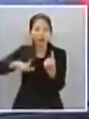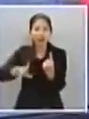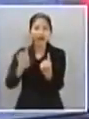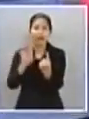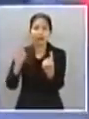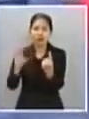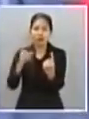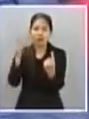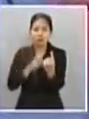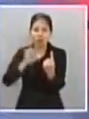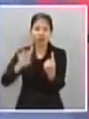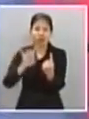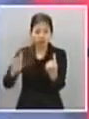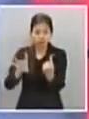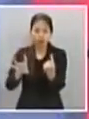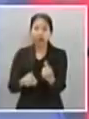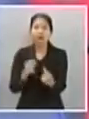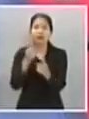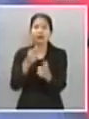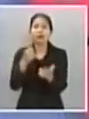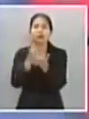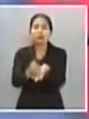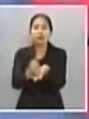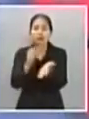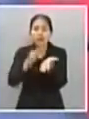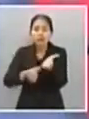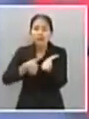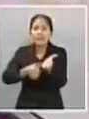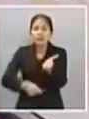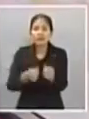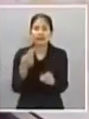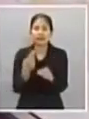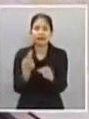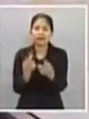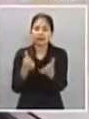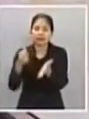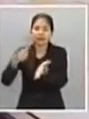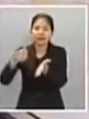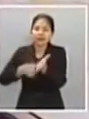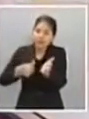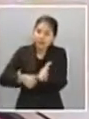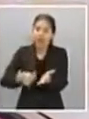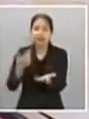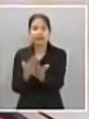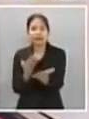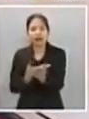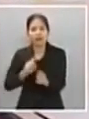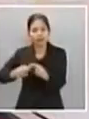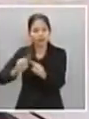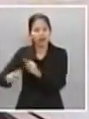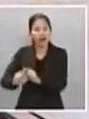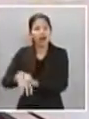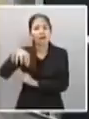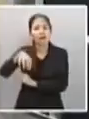การยกเว้นภาษี 100% ของรายจ่ายสำหรับเป็นค่าจ้างให้กับผู้พิการหรือนำไปซื้อสิ่งอำนวยความสะดว